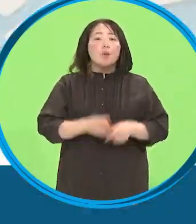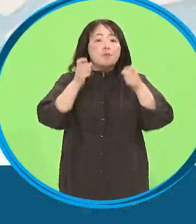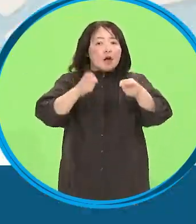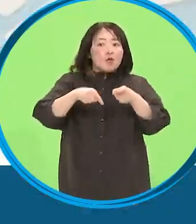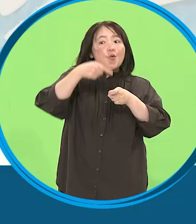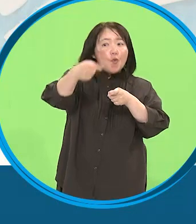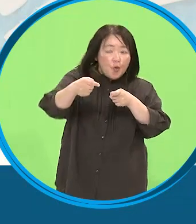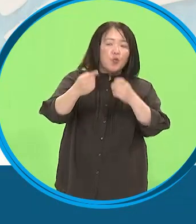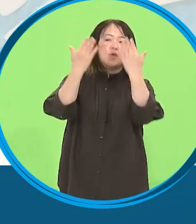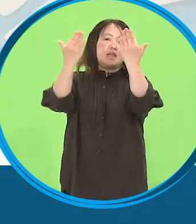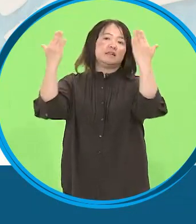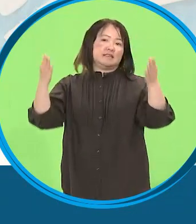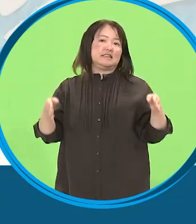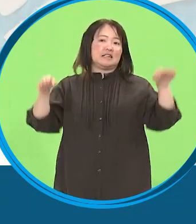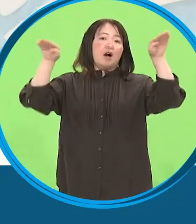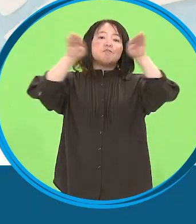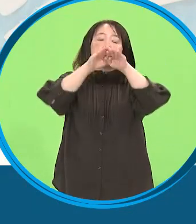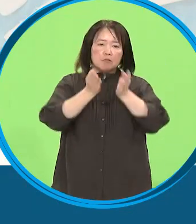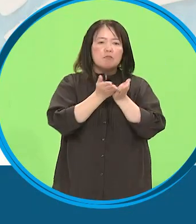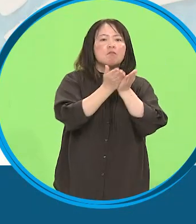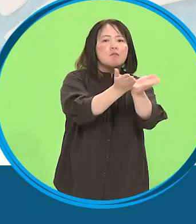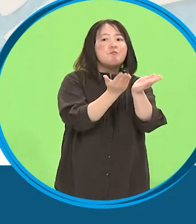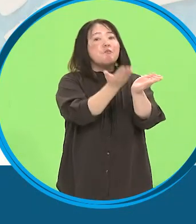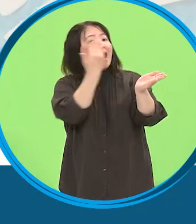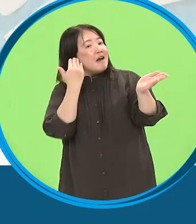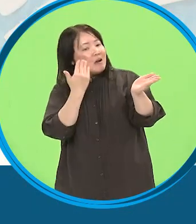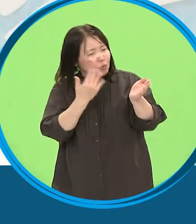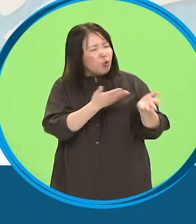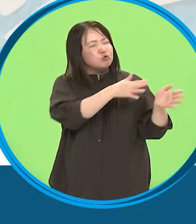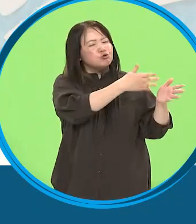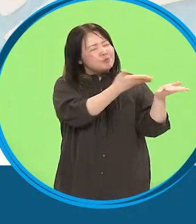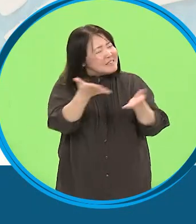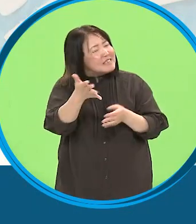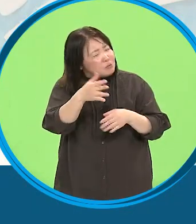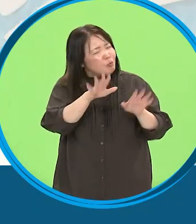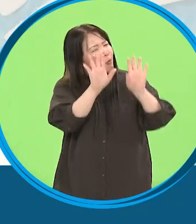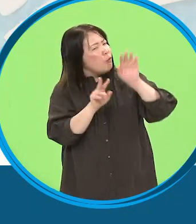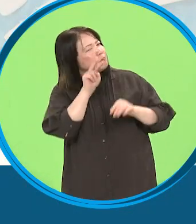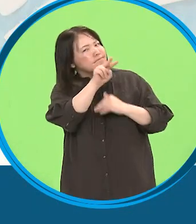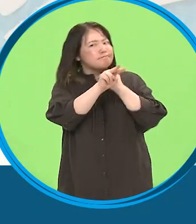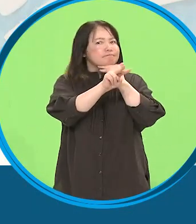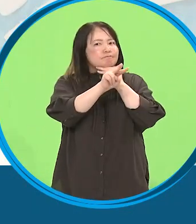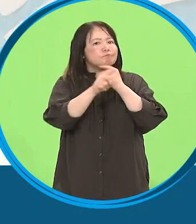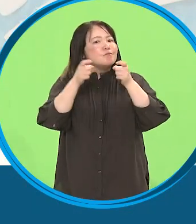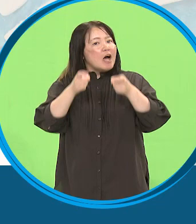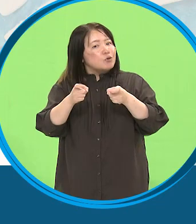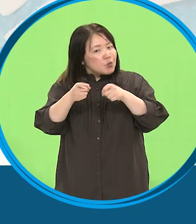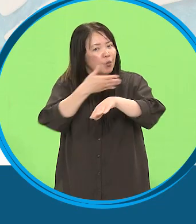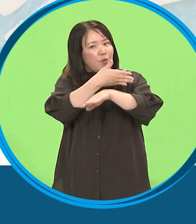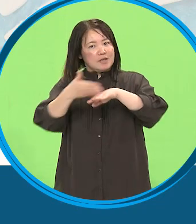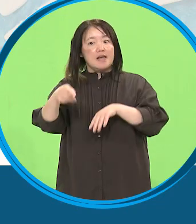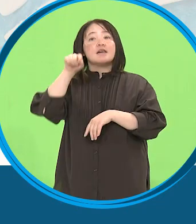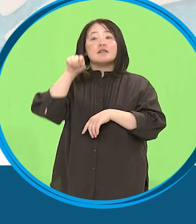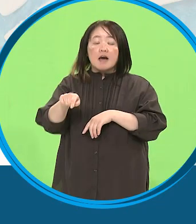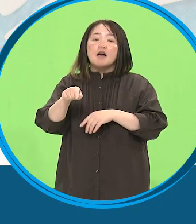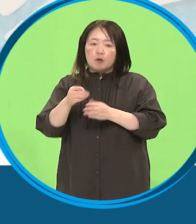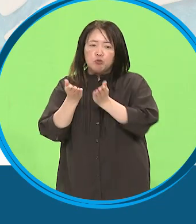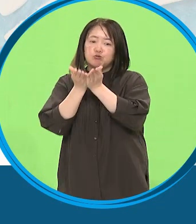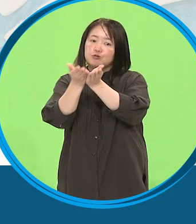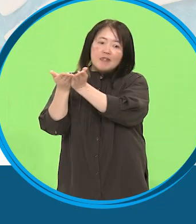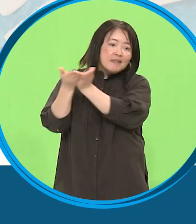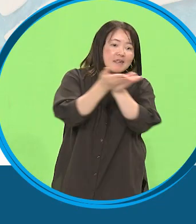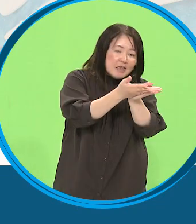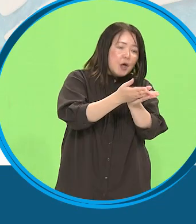ー。御手洗港の目の前にある江戸港町展示館。かつて御手洗が風町の港として発展したこと